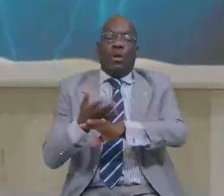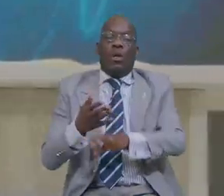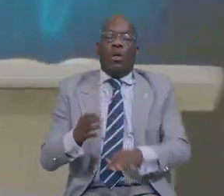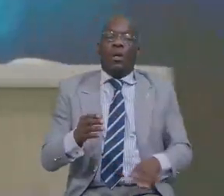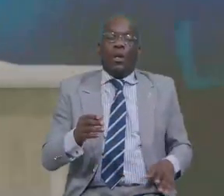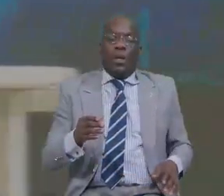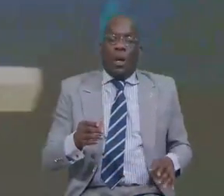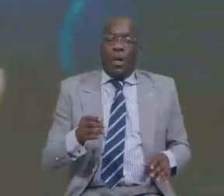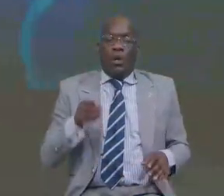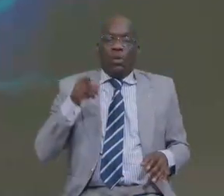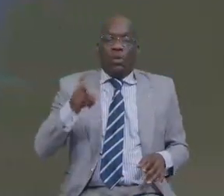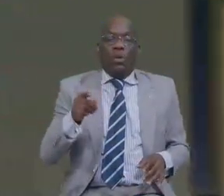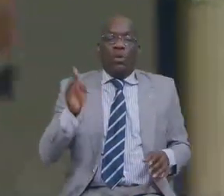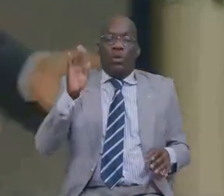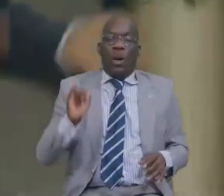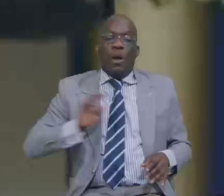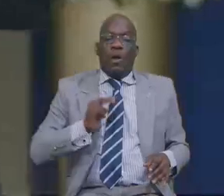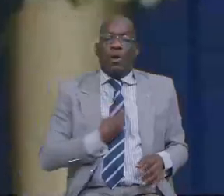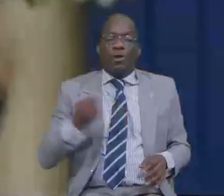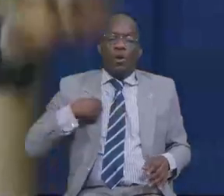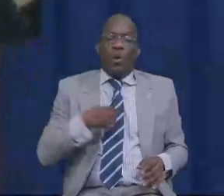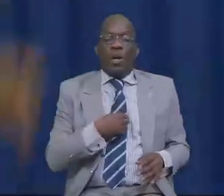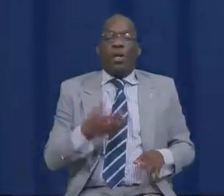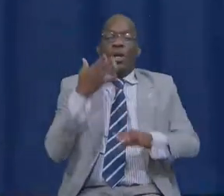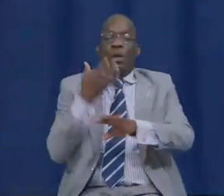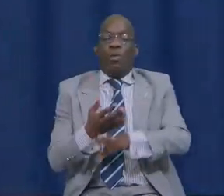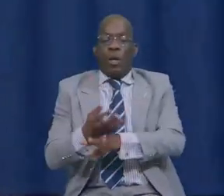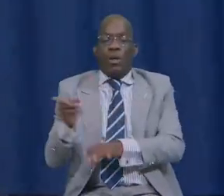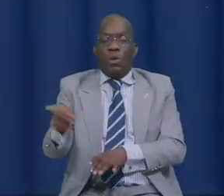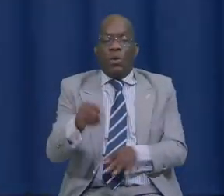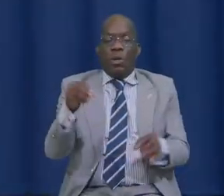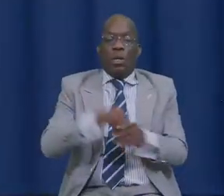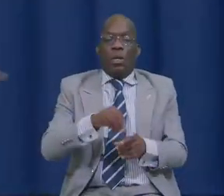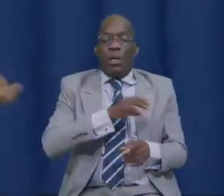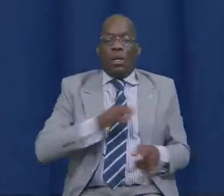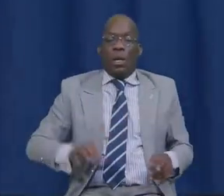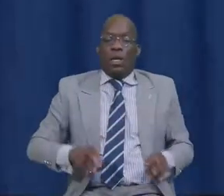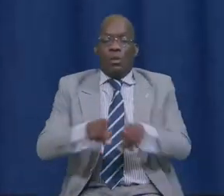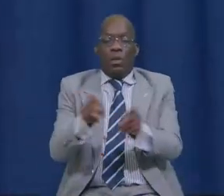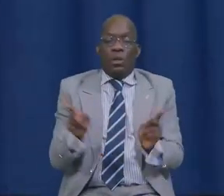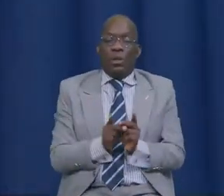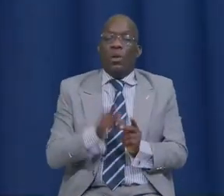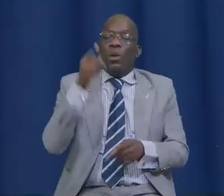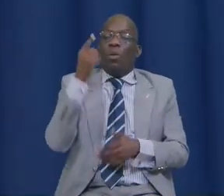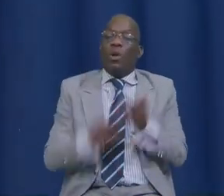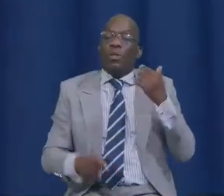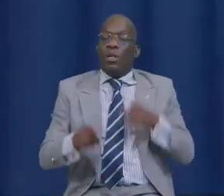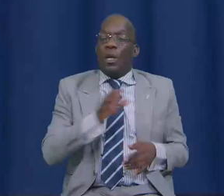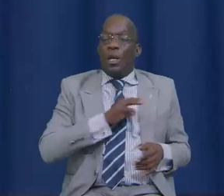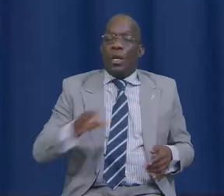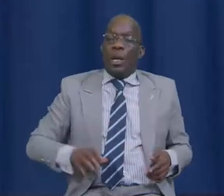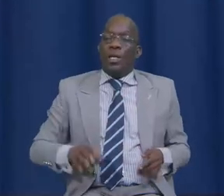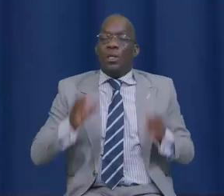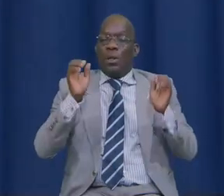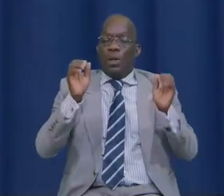Comme si Dieu exhortait par nous. Nous vous en supplions. Nous vous supplions au nom de Christ. C'est-à-dire, ce que Christ aurait